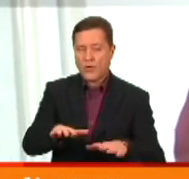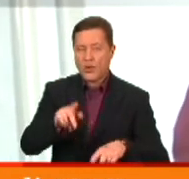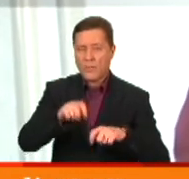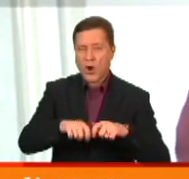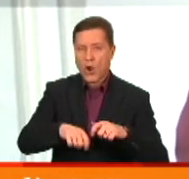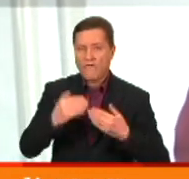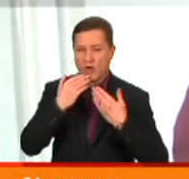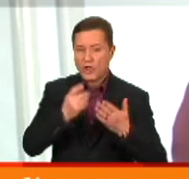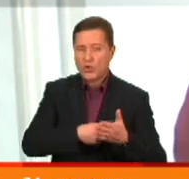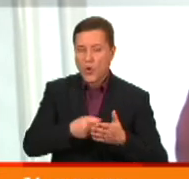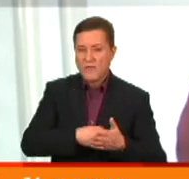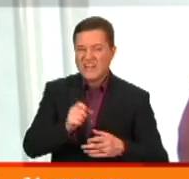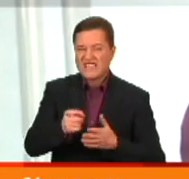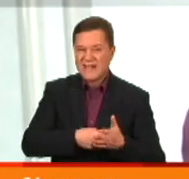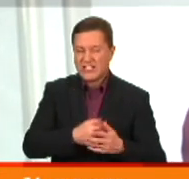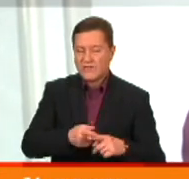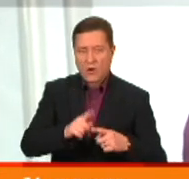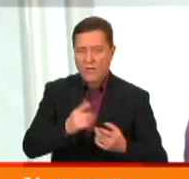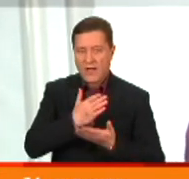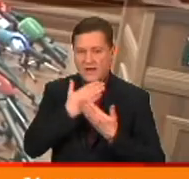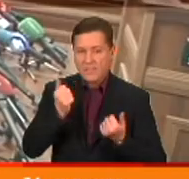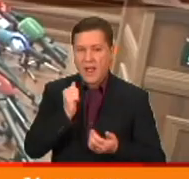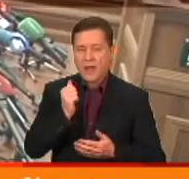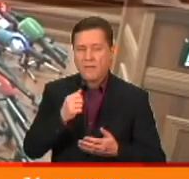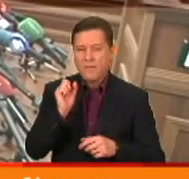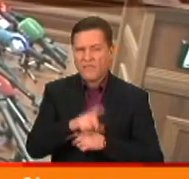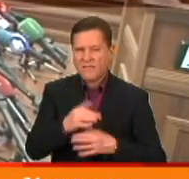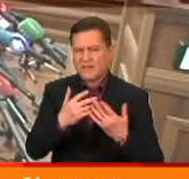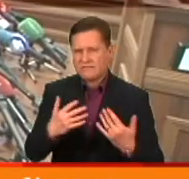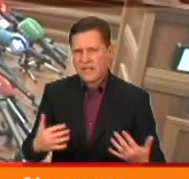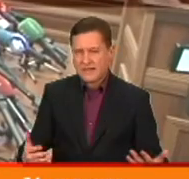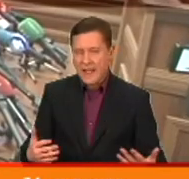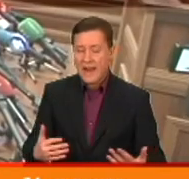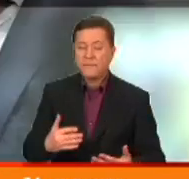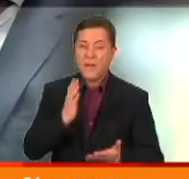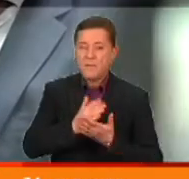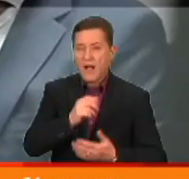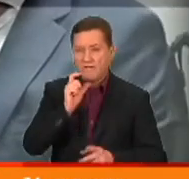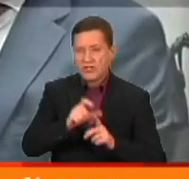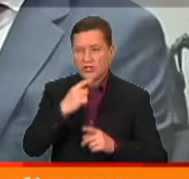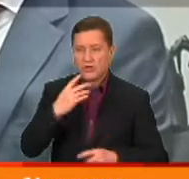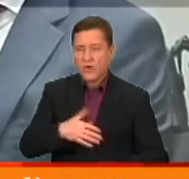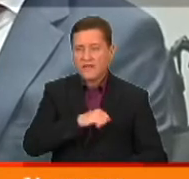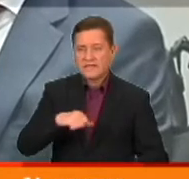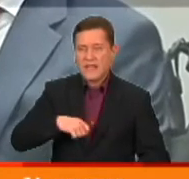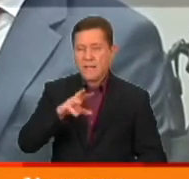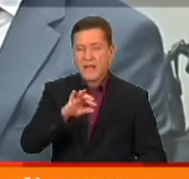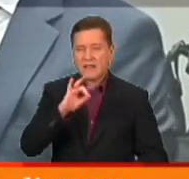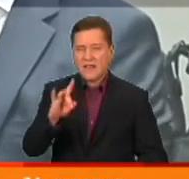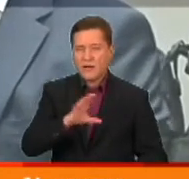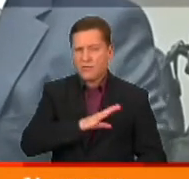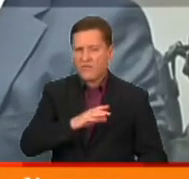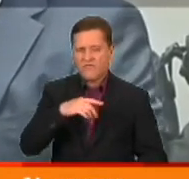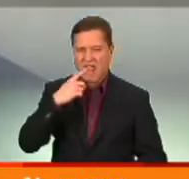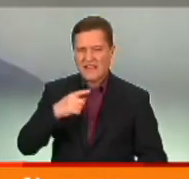проводить слідчий, якого немає повноважень, і так далі, і так далі, і так далі. Мав слово і сам Мангер, утім, був не надто балакучим.